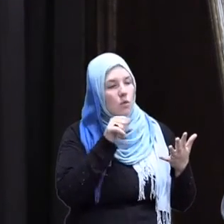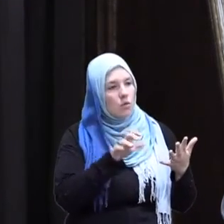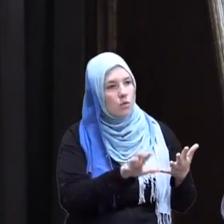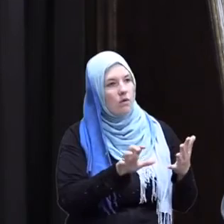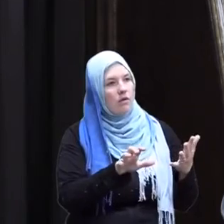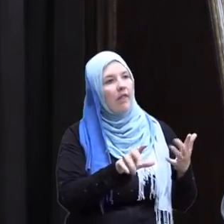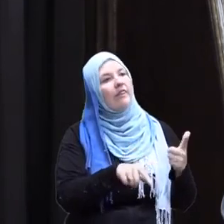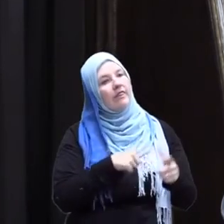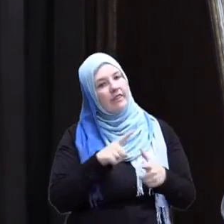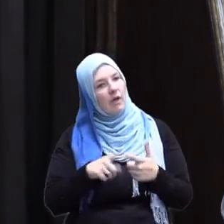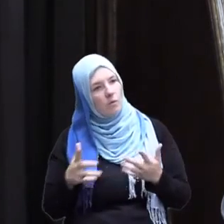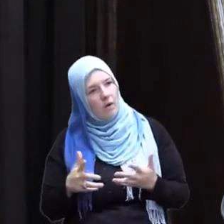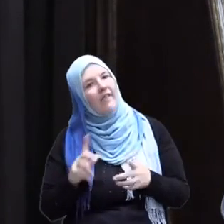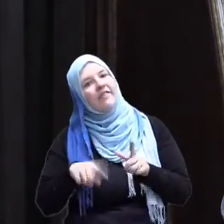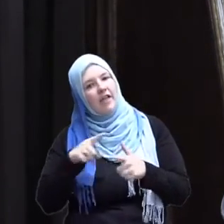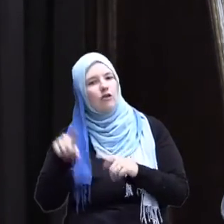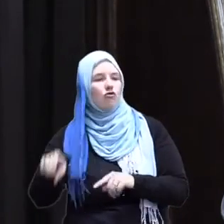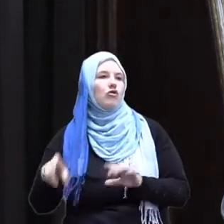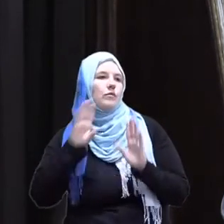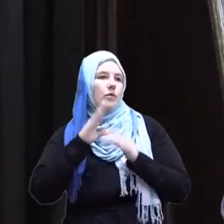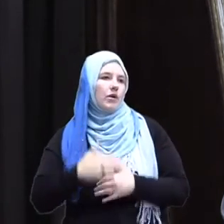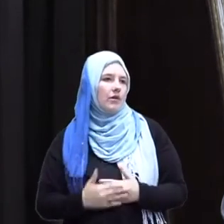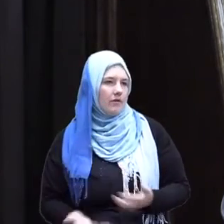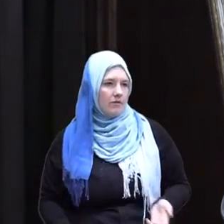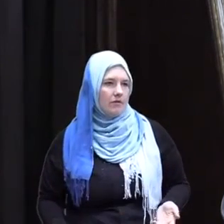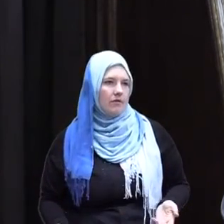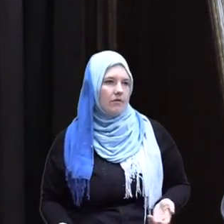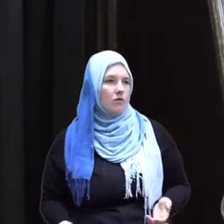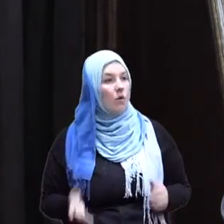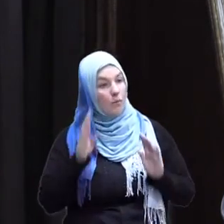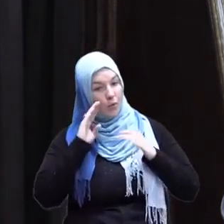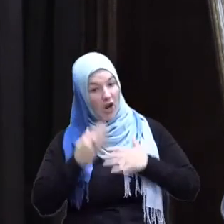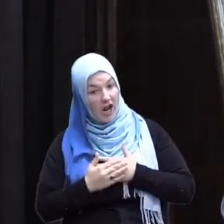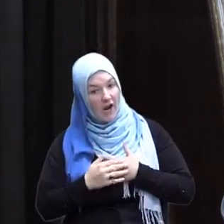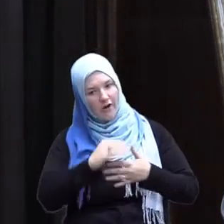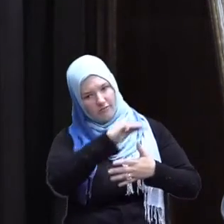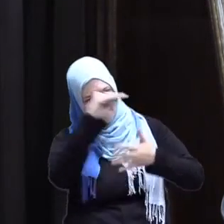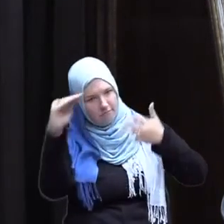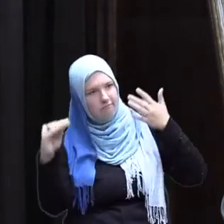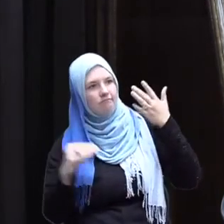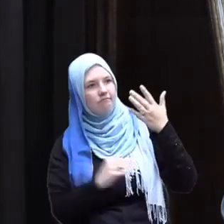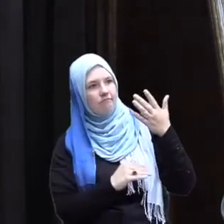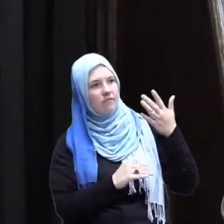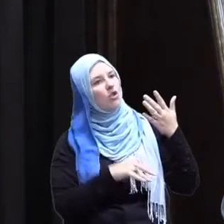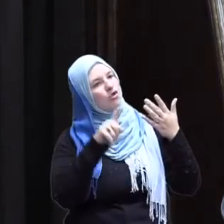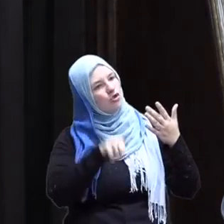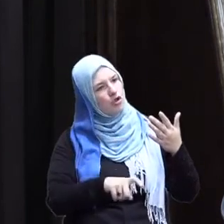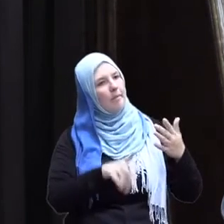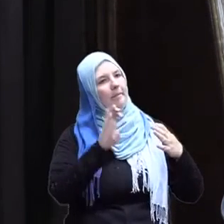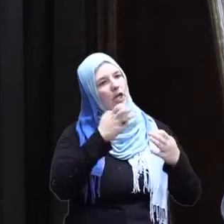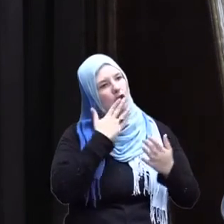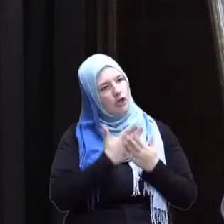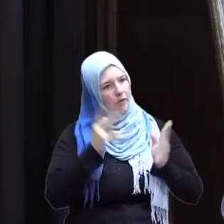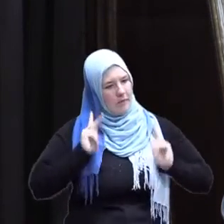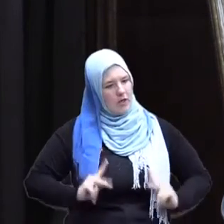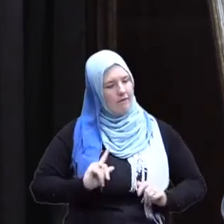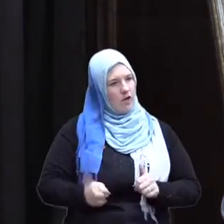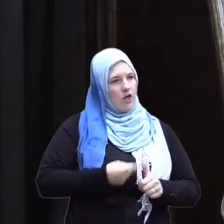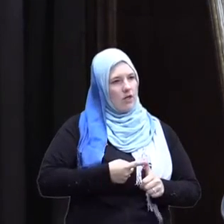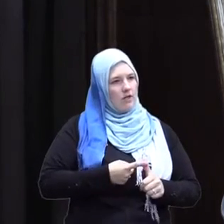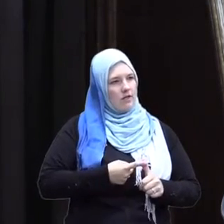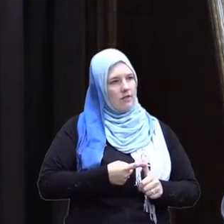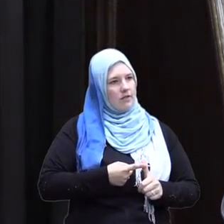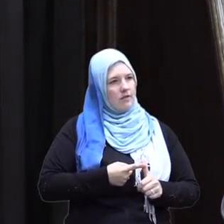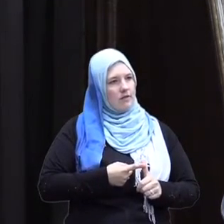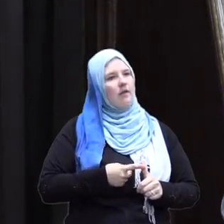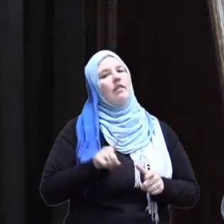Then what happened? What did they do? ثُمَّ تَوَلَّيْتُمْ إِلَّا قَلِيلًا مِّنْكُمْ وَأَنْتُمْ مُعْرِضُونَ. You